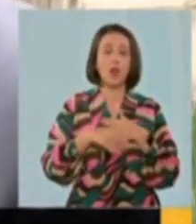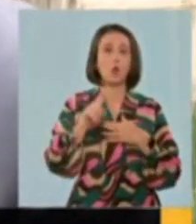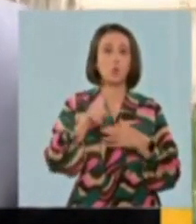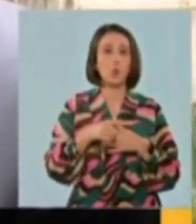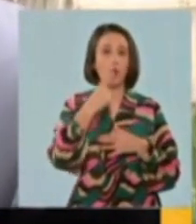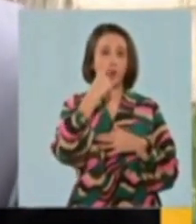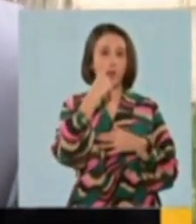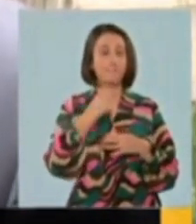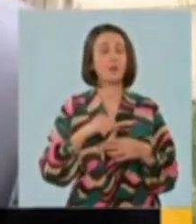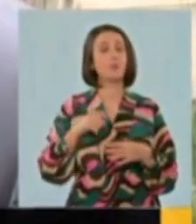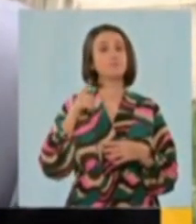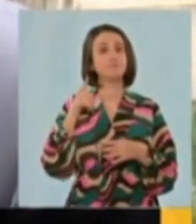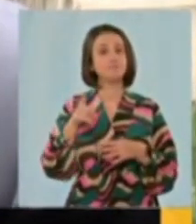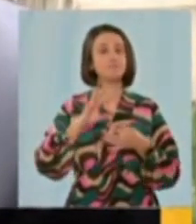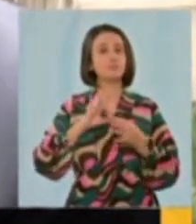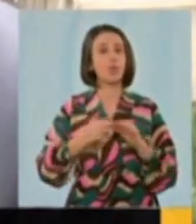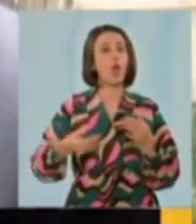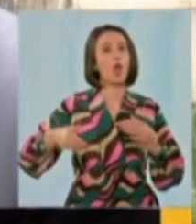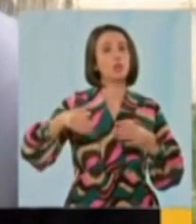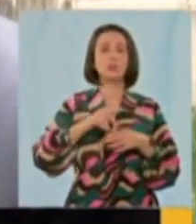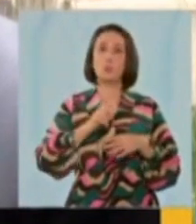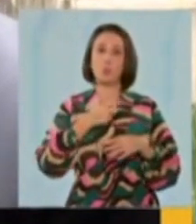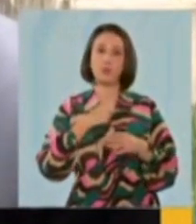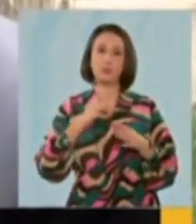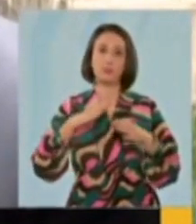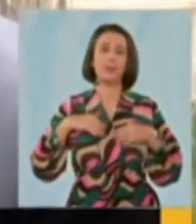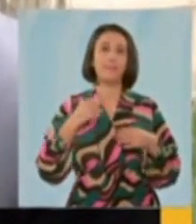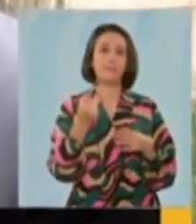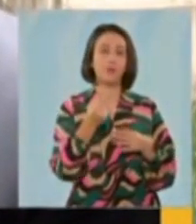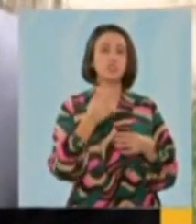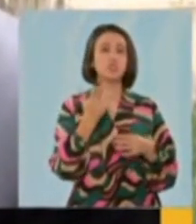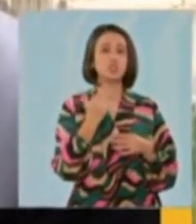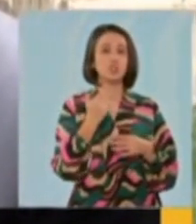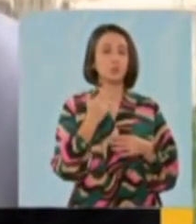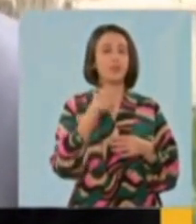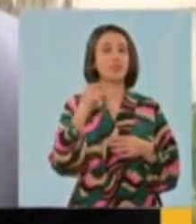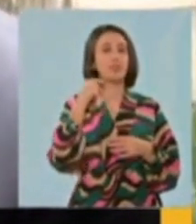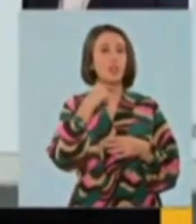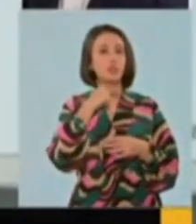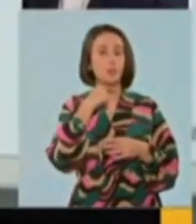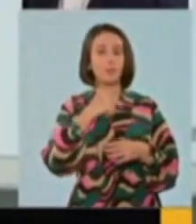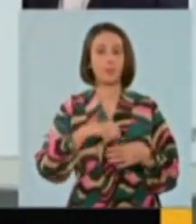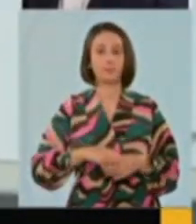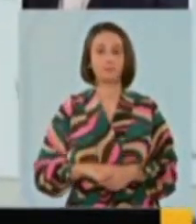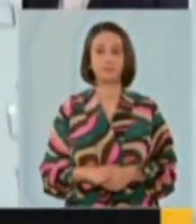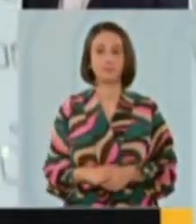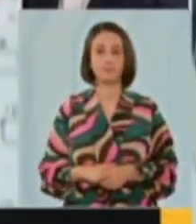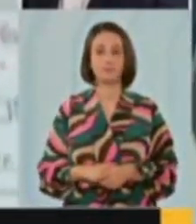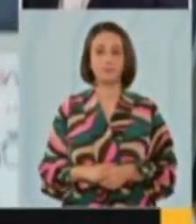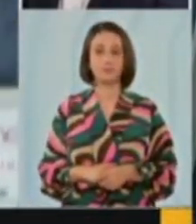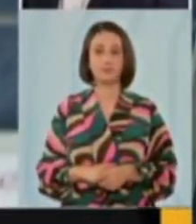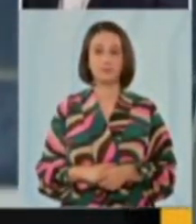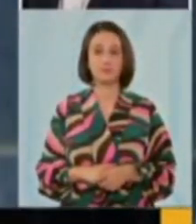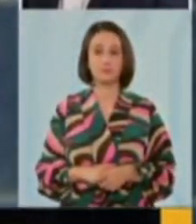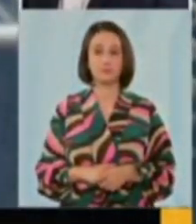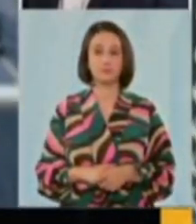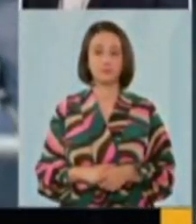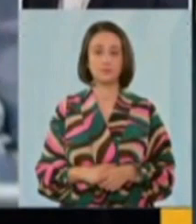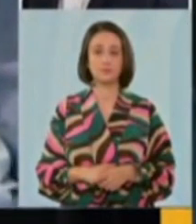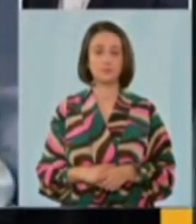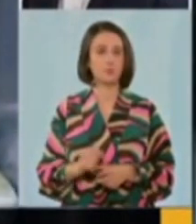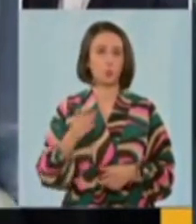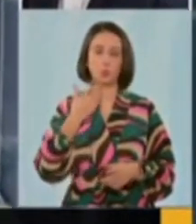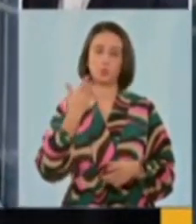lunii noiembrie, astfel încât angajații să-și poată primi banii în 15 decembrie. Încă nu suntem